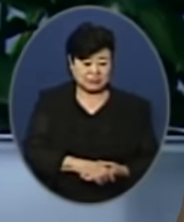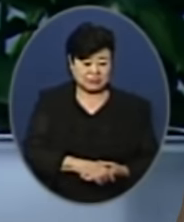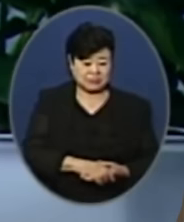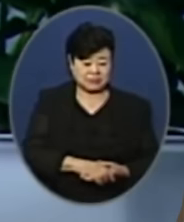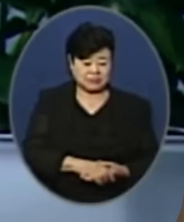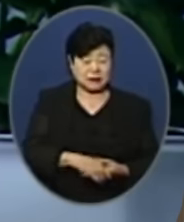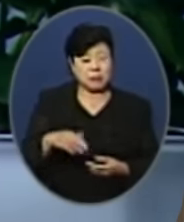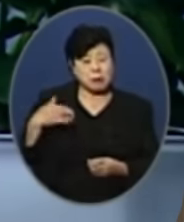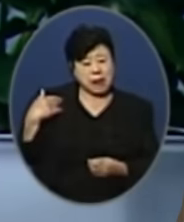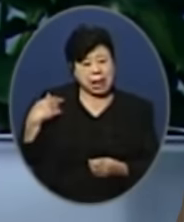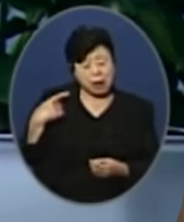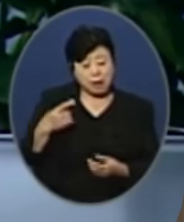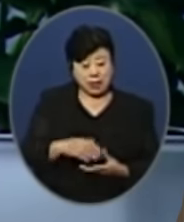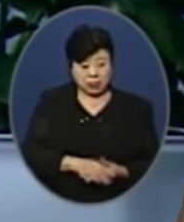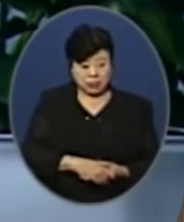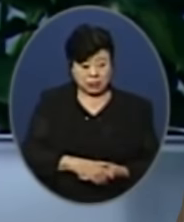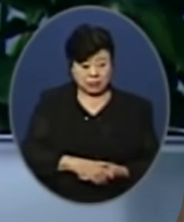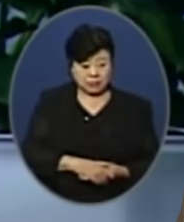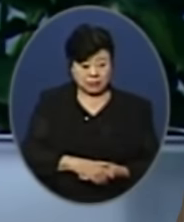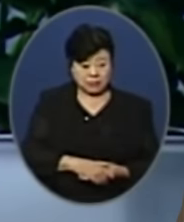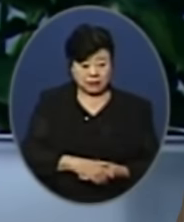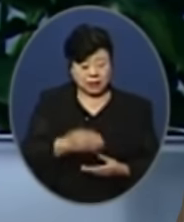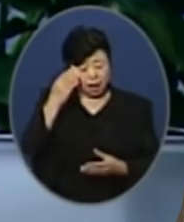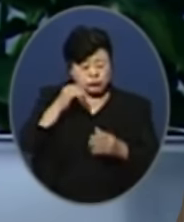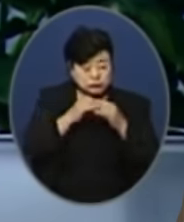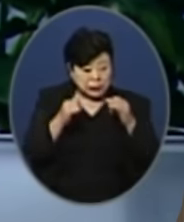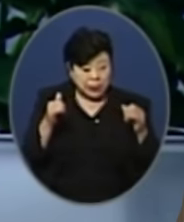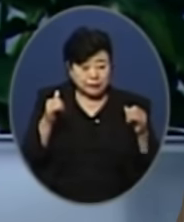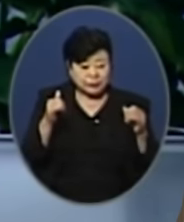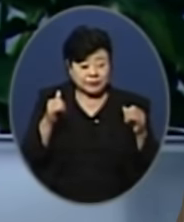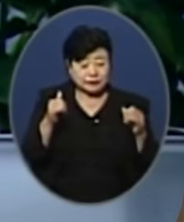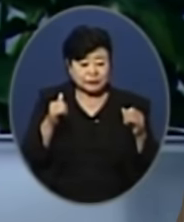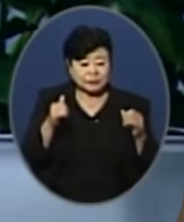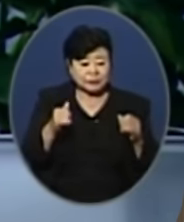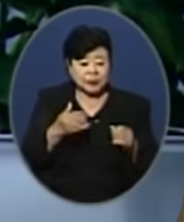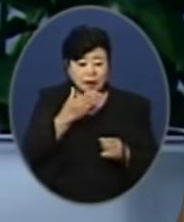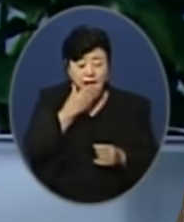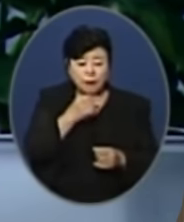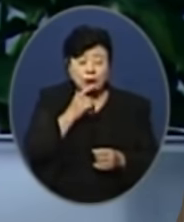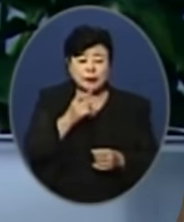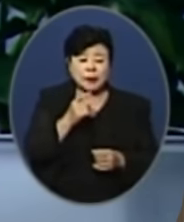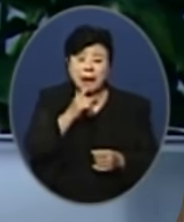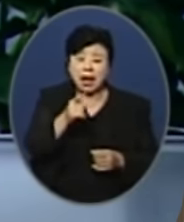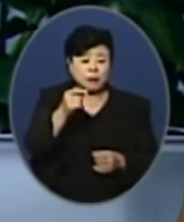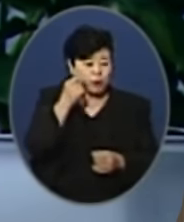아니 몰라요. 한국 사람은 그렇게 대답을 해요.